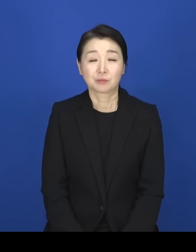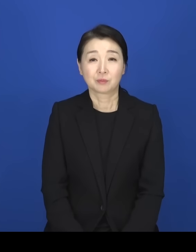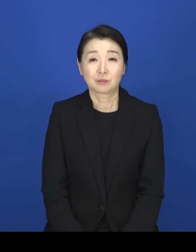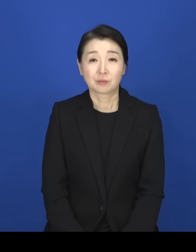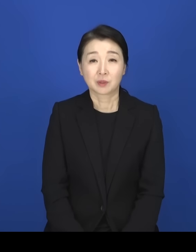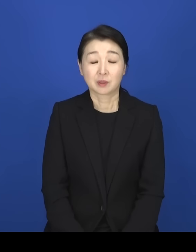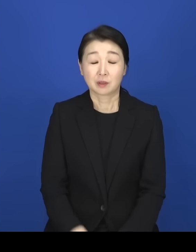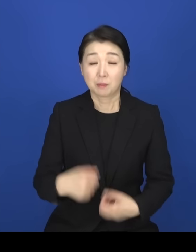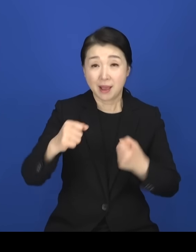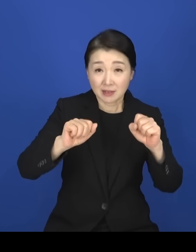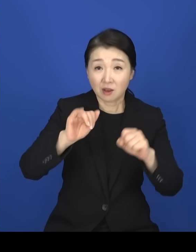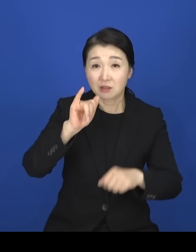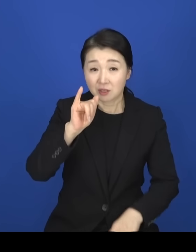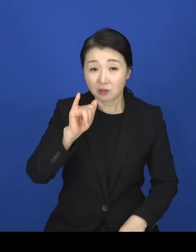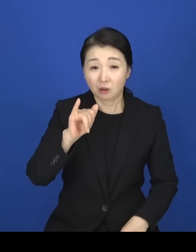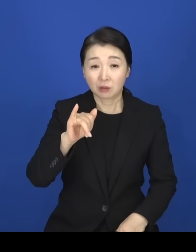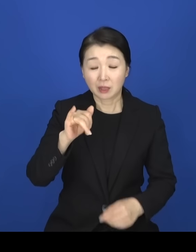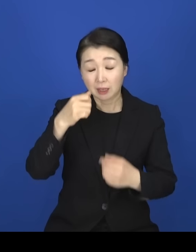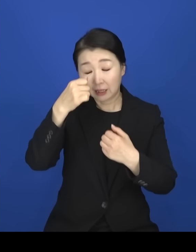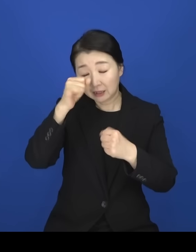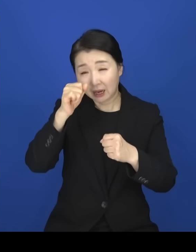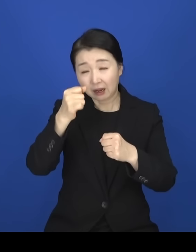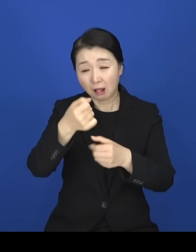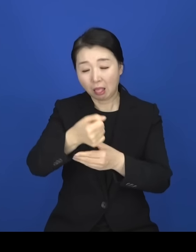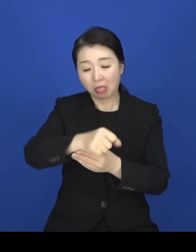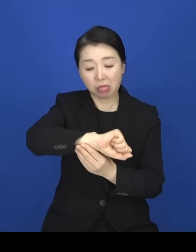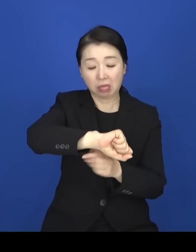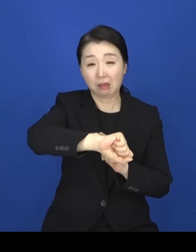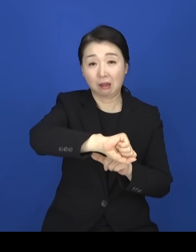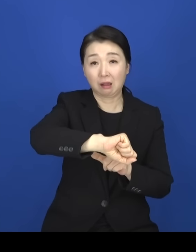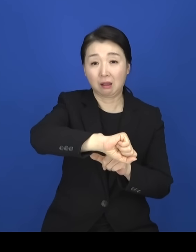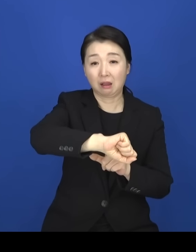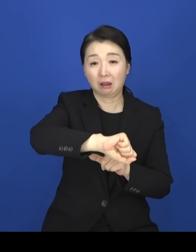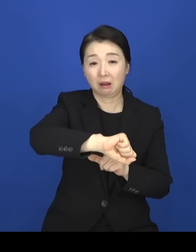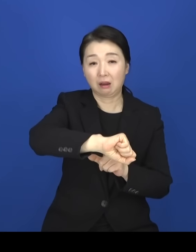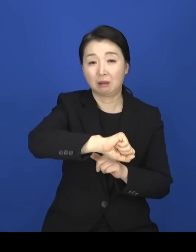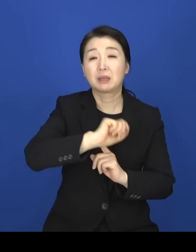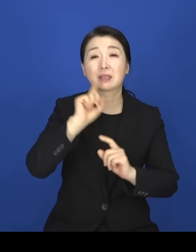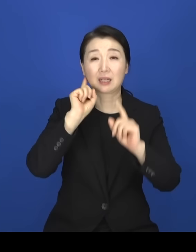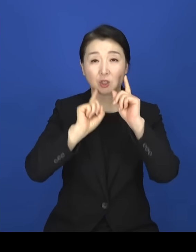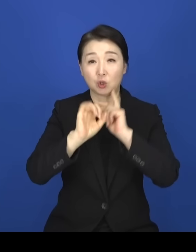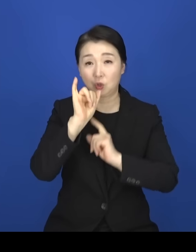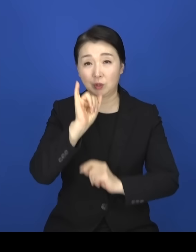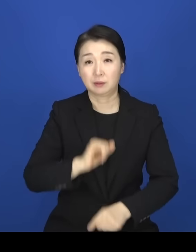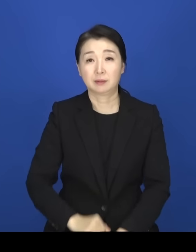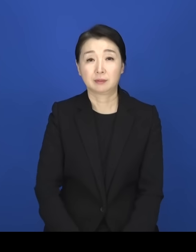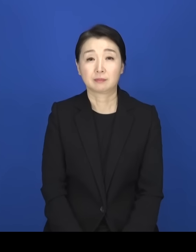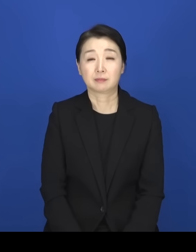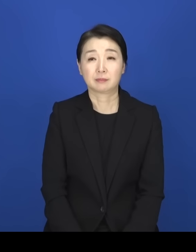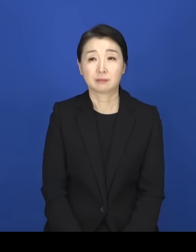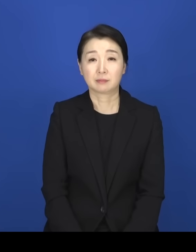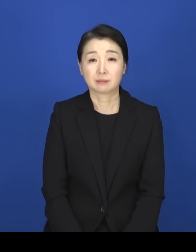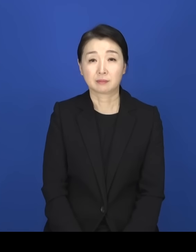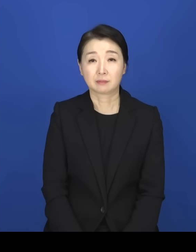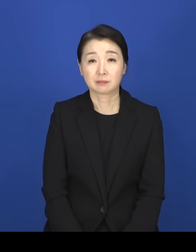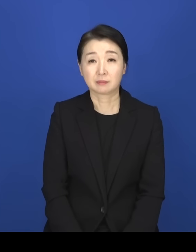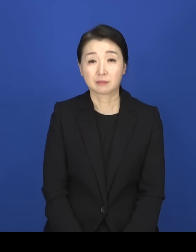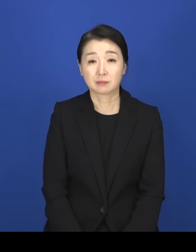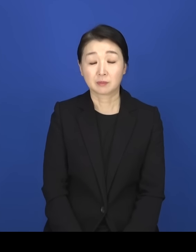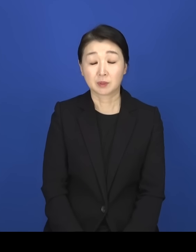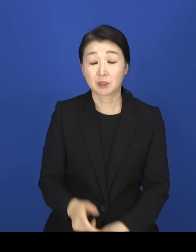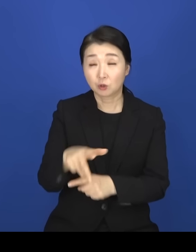씬이 있는데 뭐 별거 아닌 씬에 제가 다리가 좀 돌아가서 여기가 이제 좀 다쳤었어요. 그런데 그때